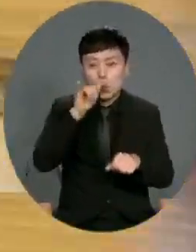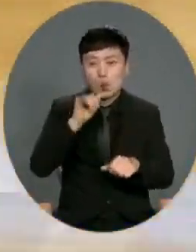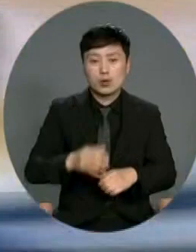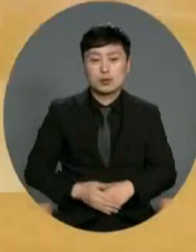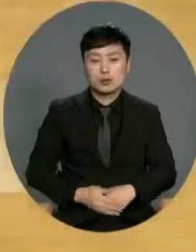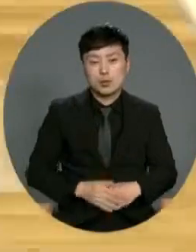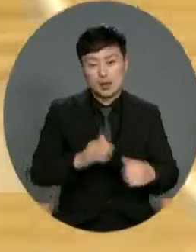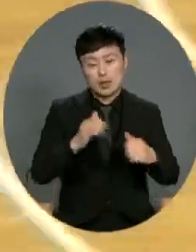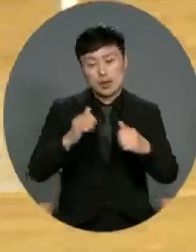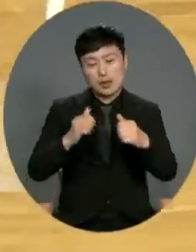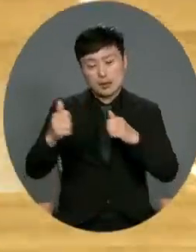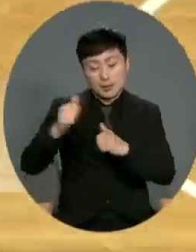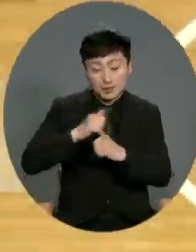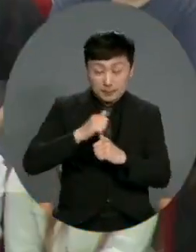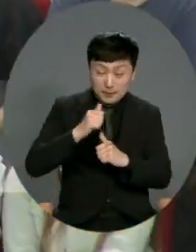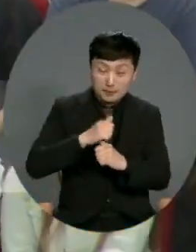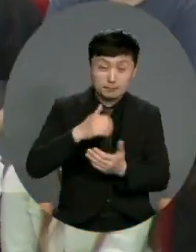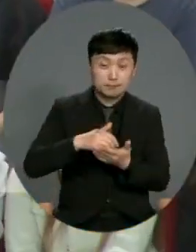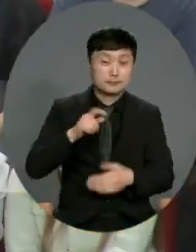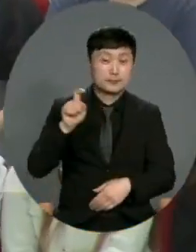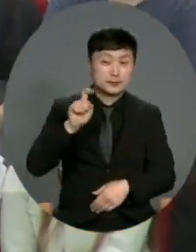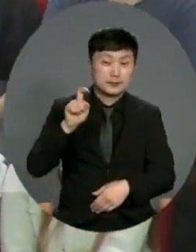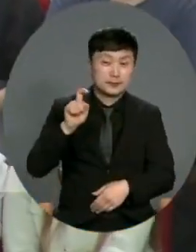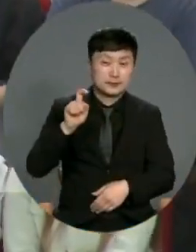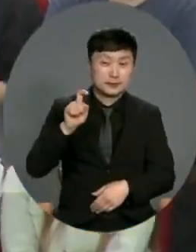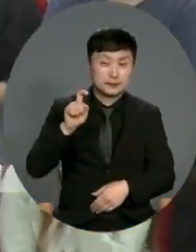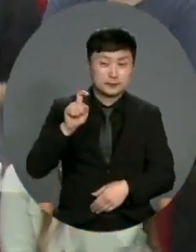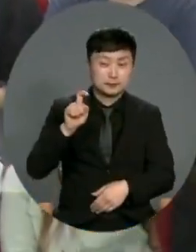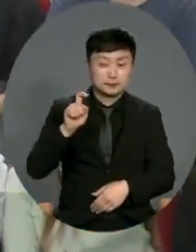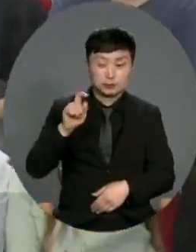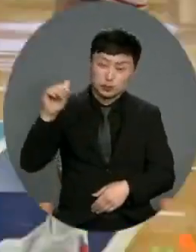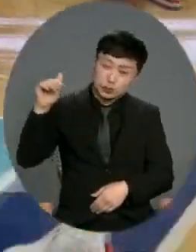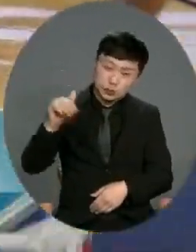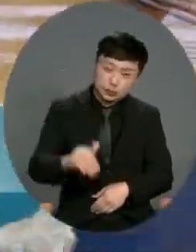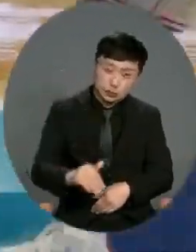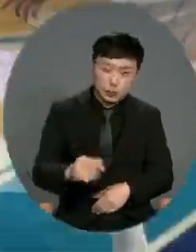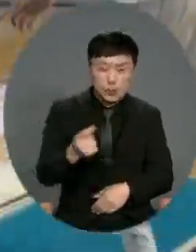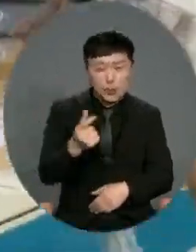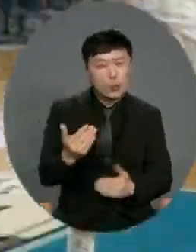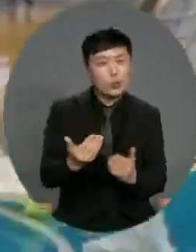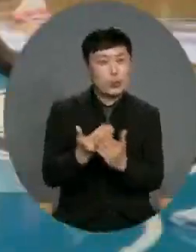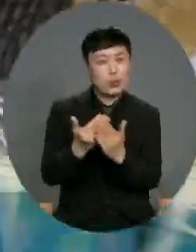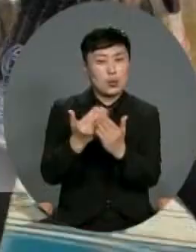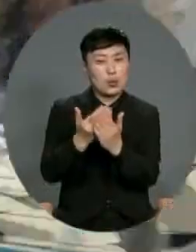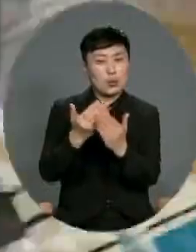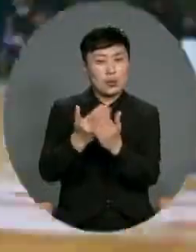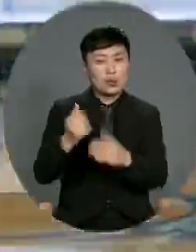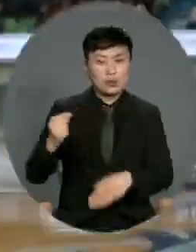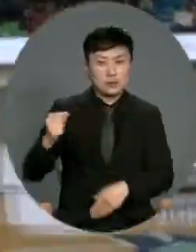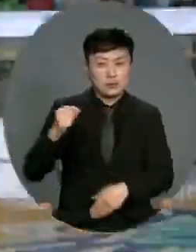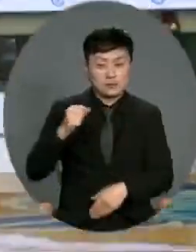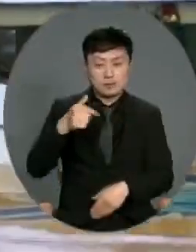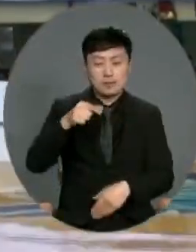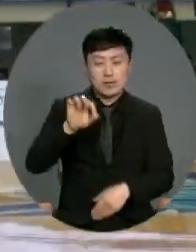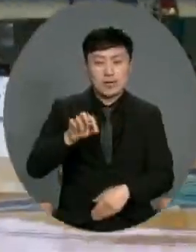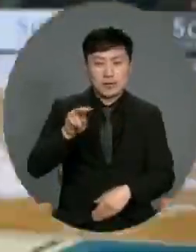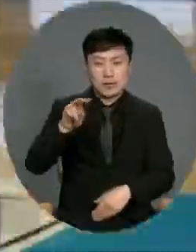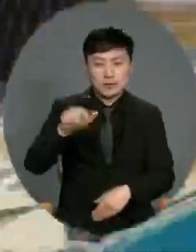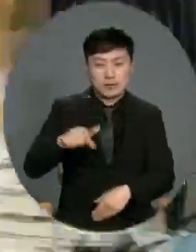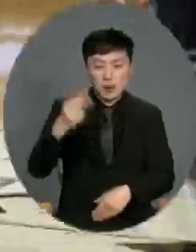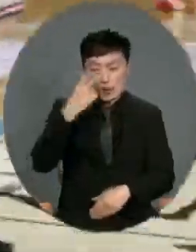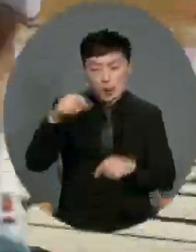기록하며 지난해 기록한 9위조차 힘들어 보였던 시즌 초반을 지나며 조금씩 달라지더니 강혁 감독의 농구가